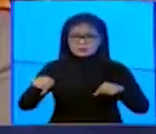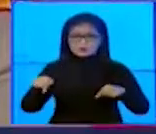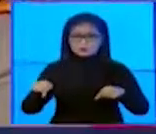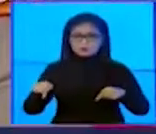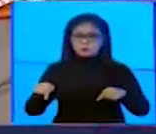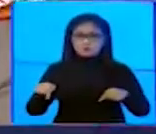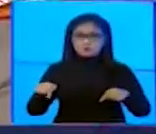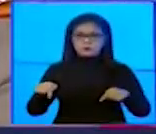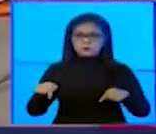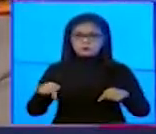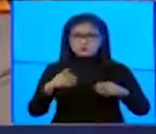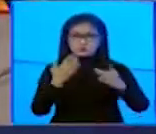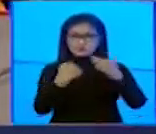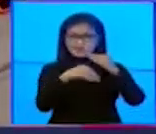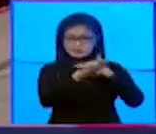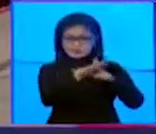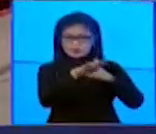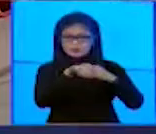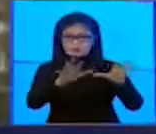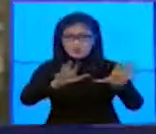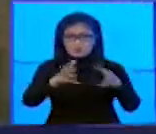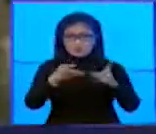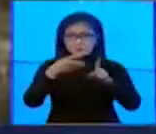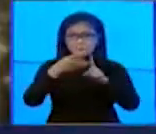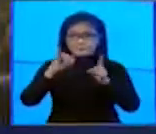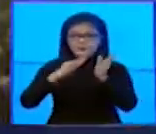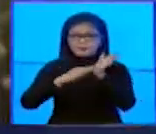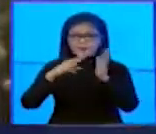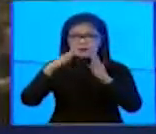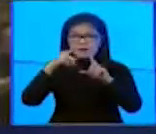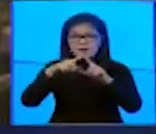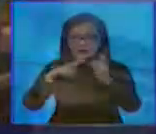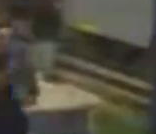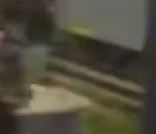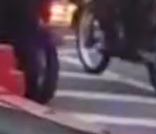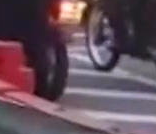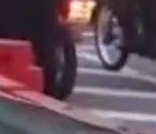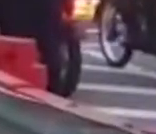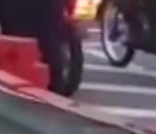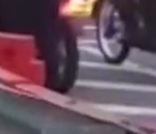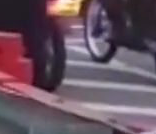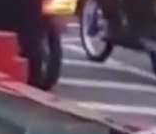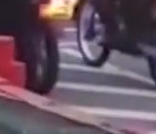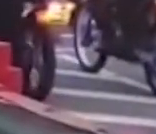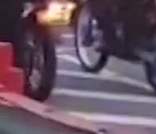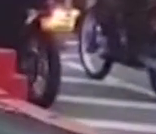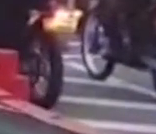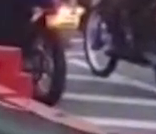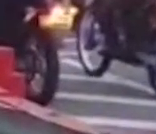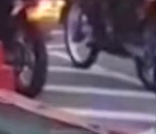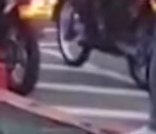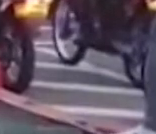anggota Bimas yang bertugas Jimbo protokol Selatan kepada RT pada RW kepada satpam mau